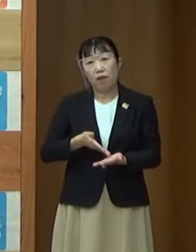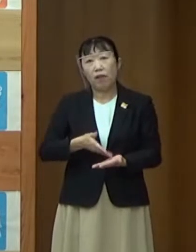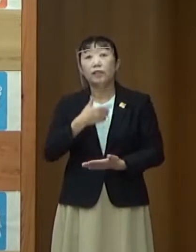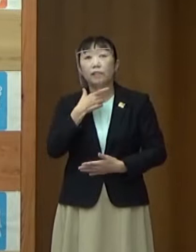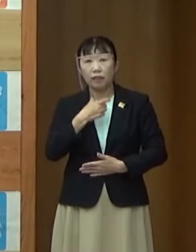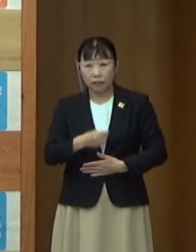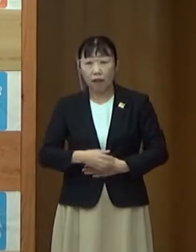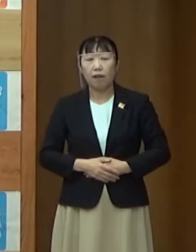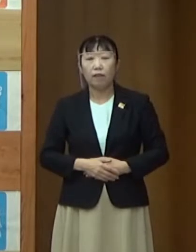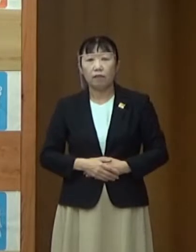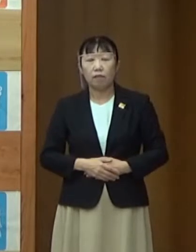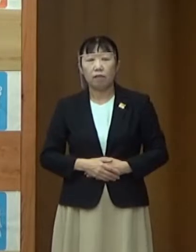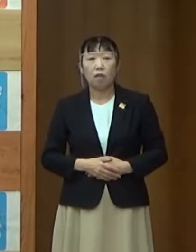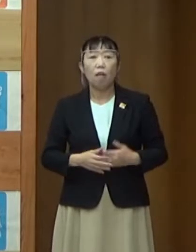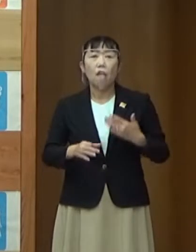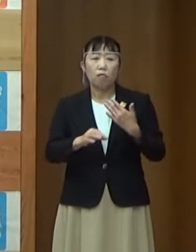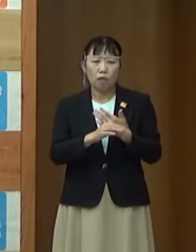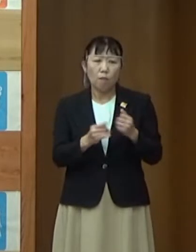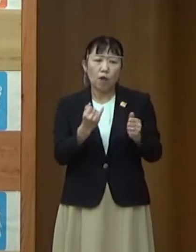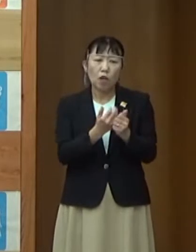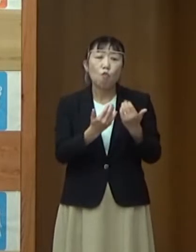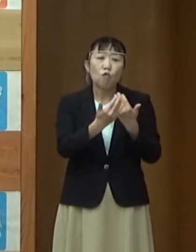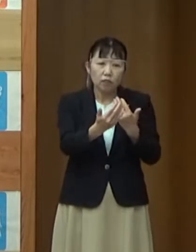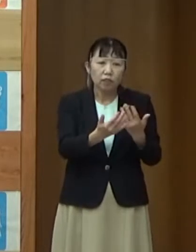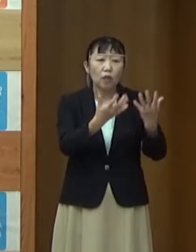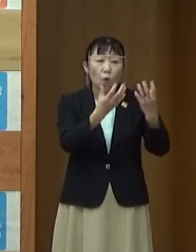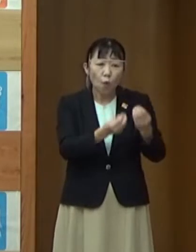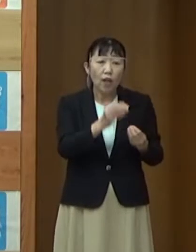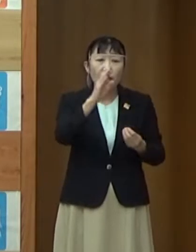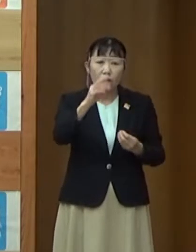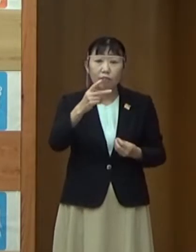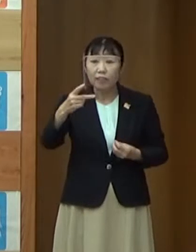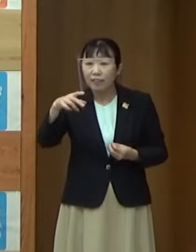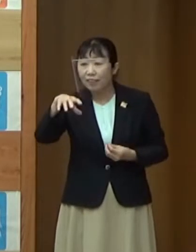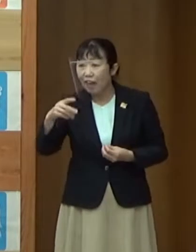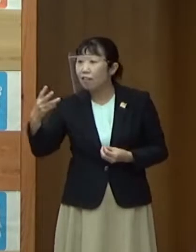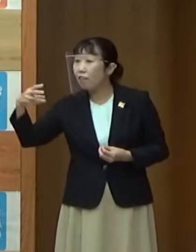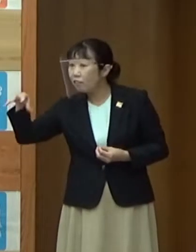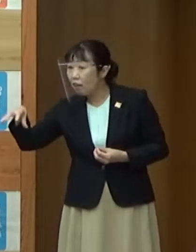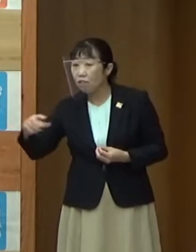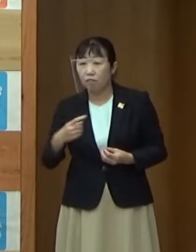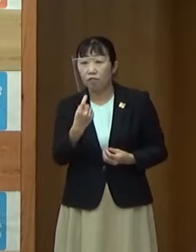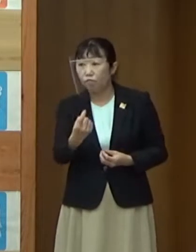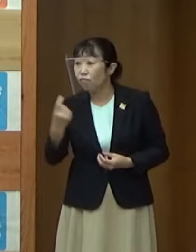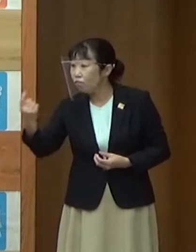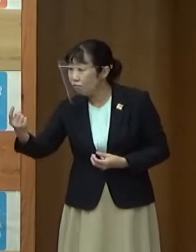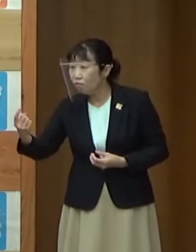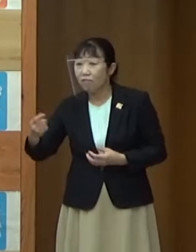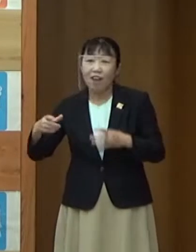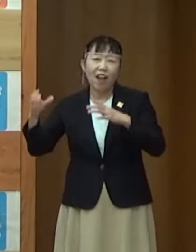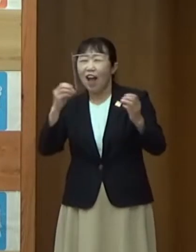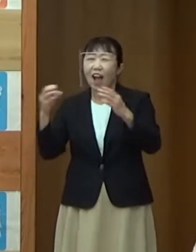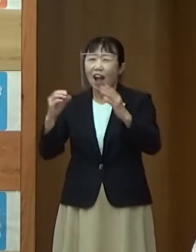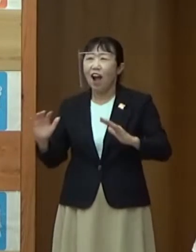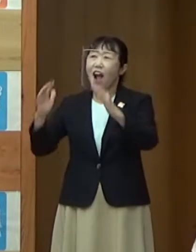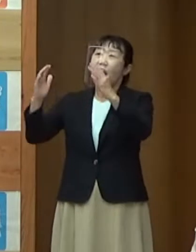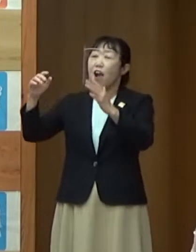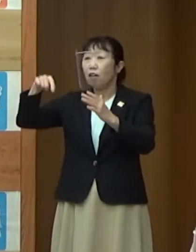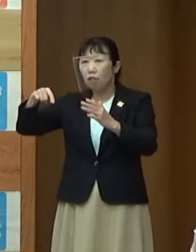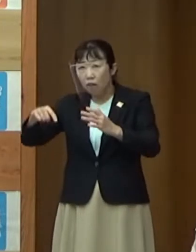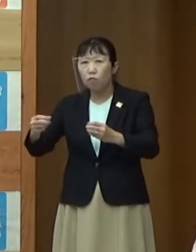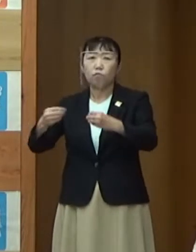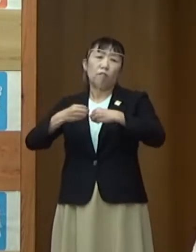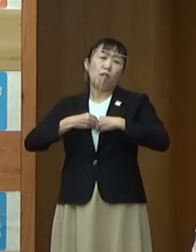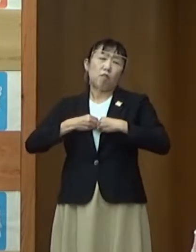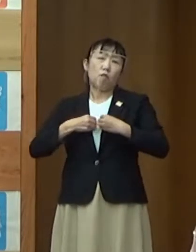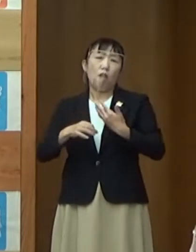が、結婚式の2次会3次会に参加をし会話とお酒が進む中での感染が疑